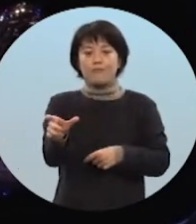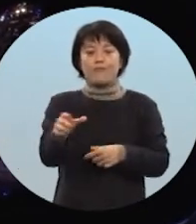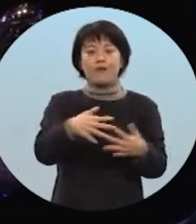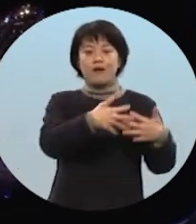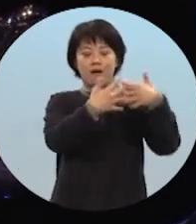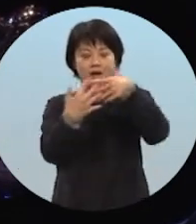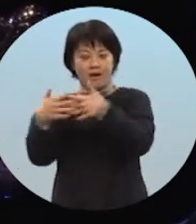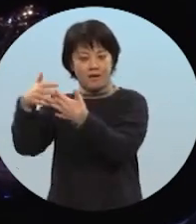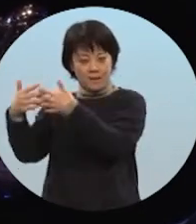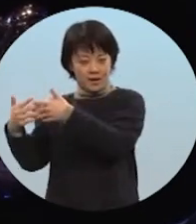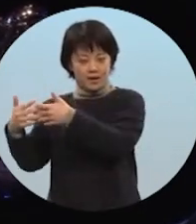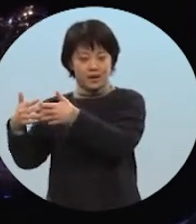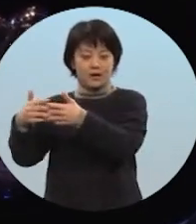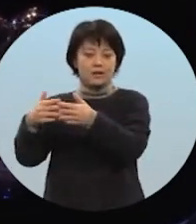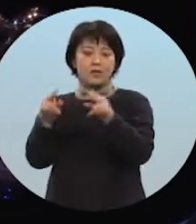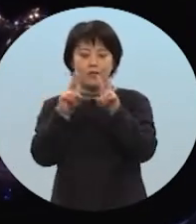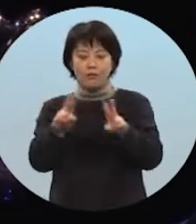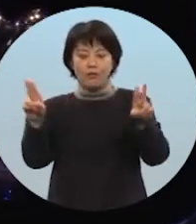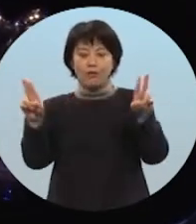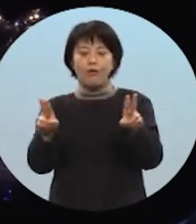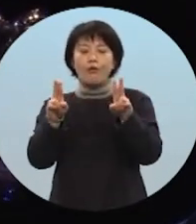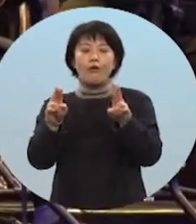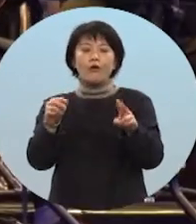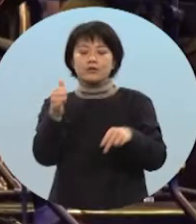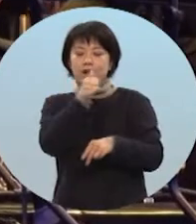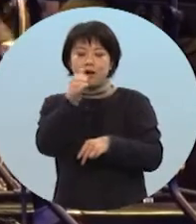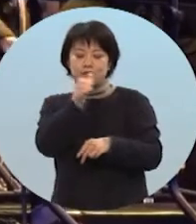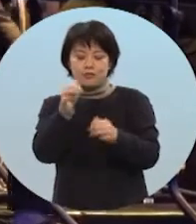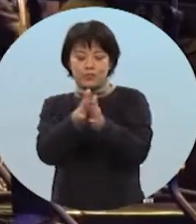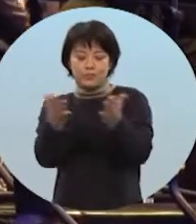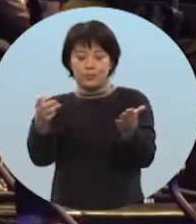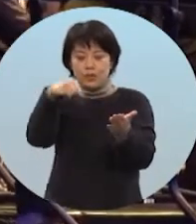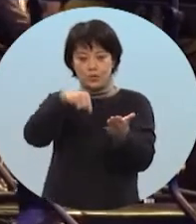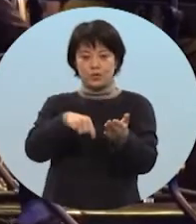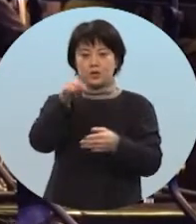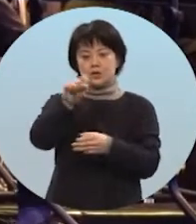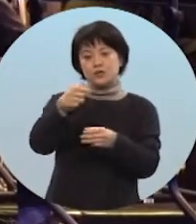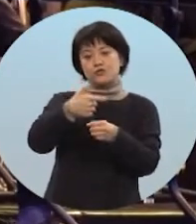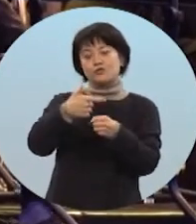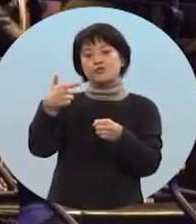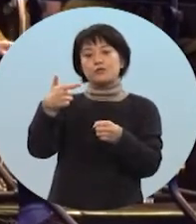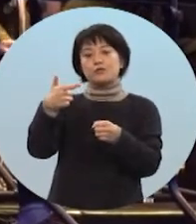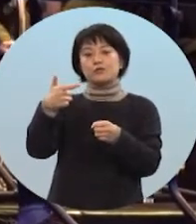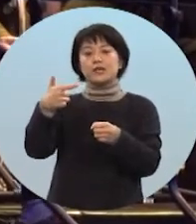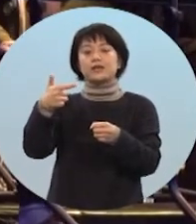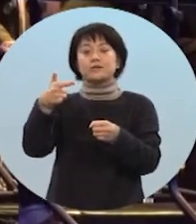チャートイン。日本人初の快挙を成し遂げたボーカリストなんです。